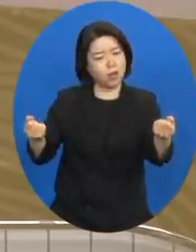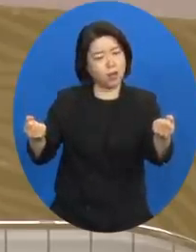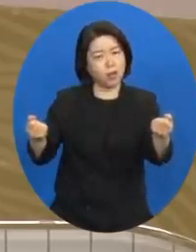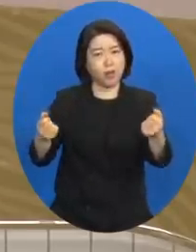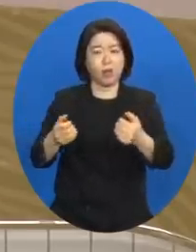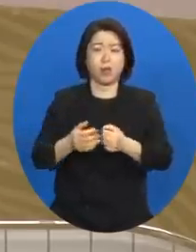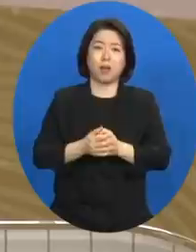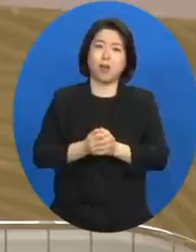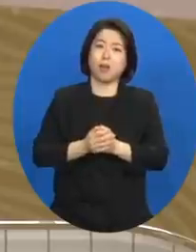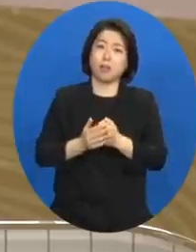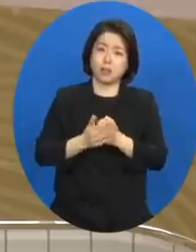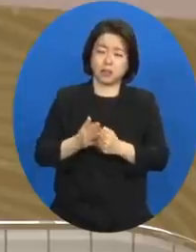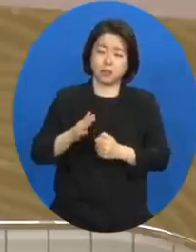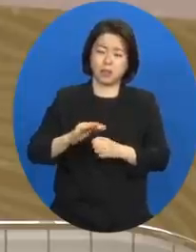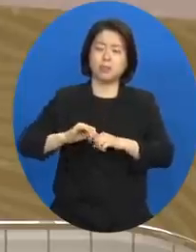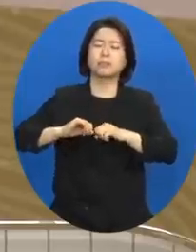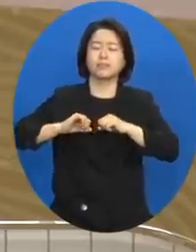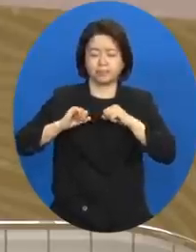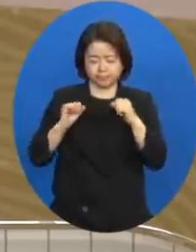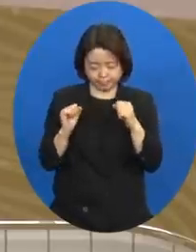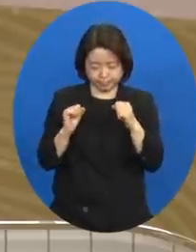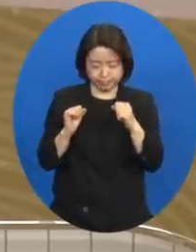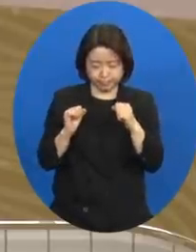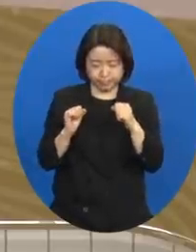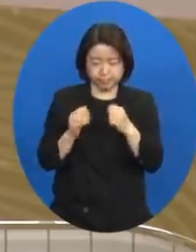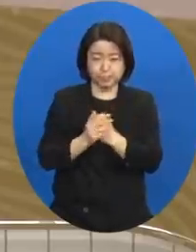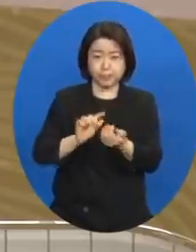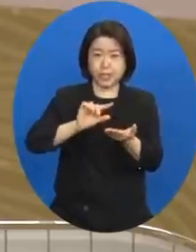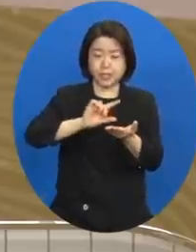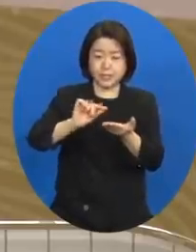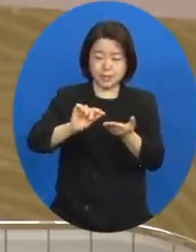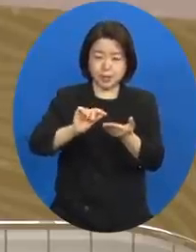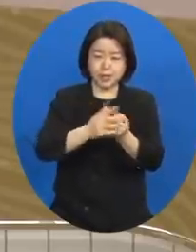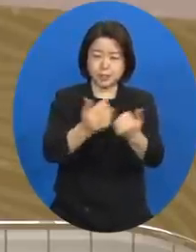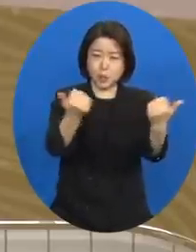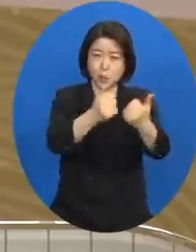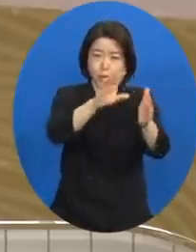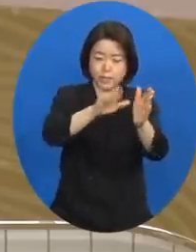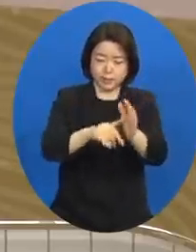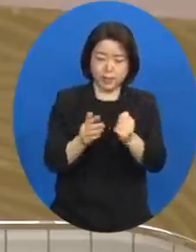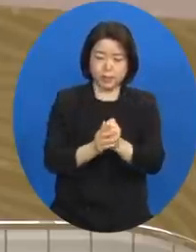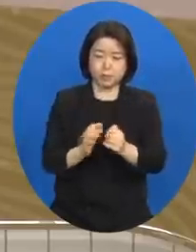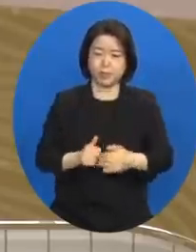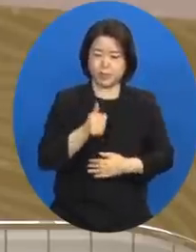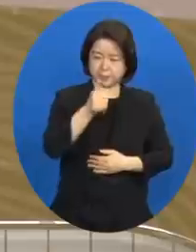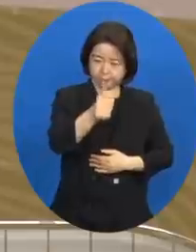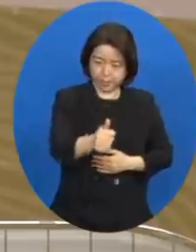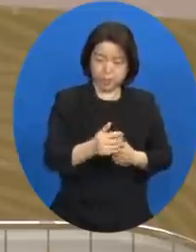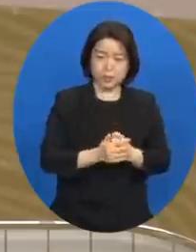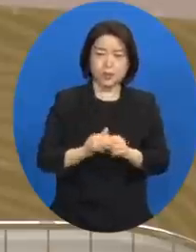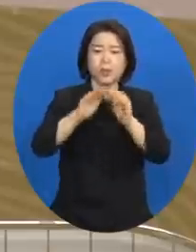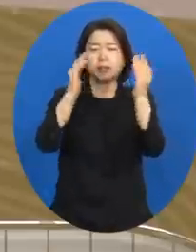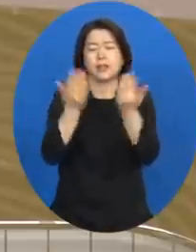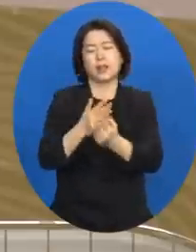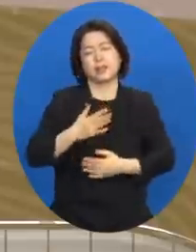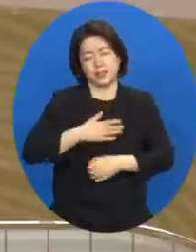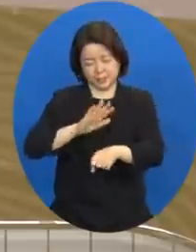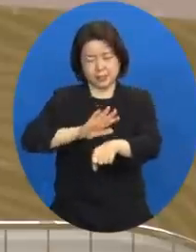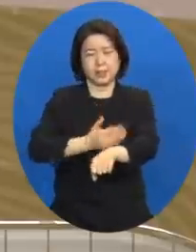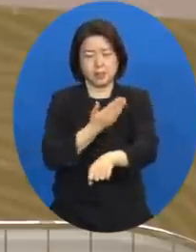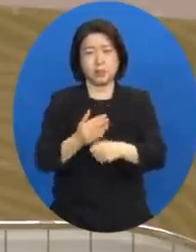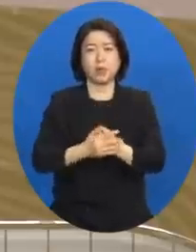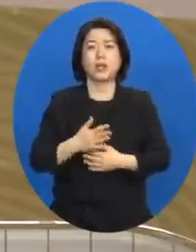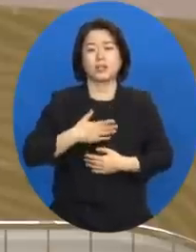그래서 순종합니다. 지방교육자회의 때 나가서 다 제가 잘못했습니다.